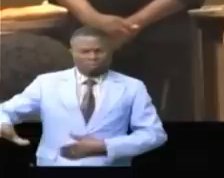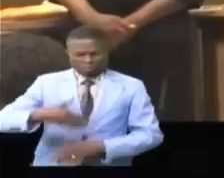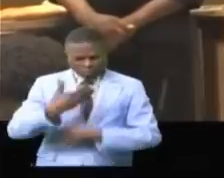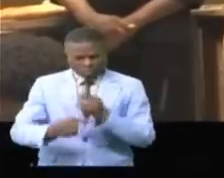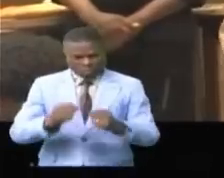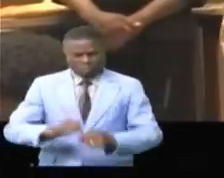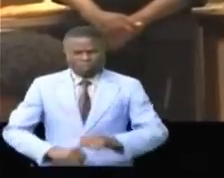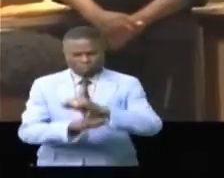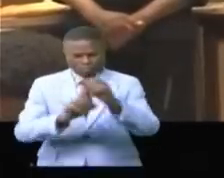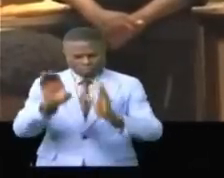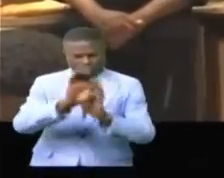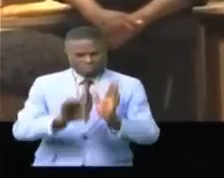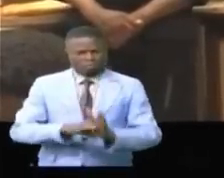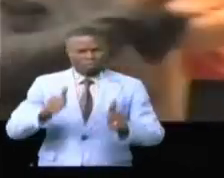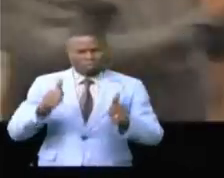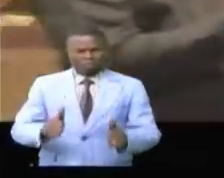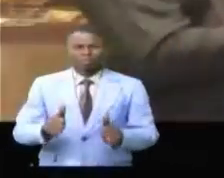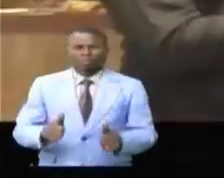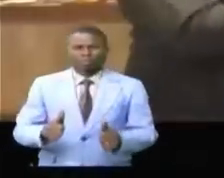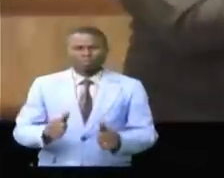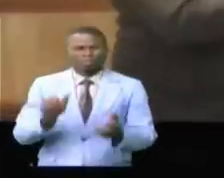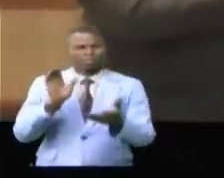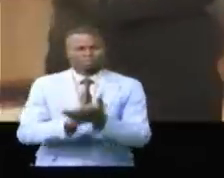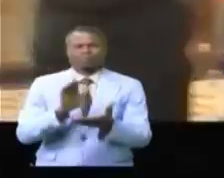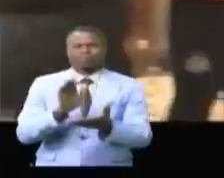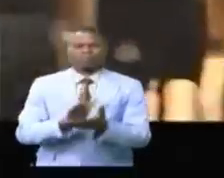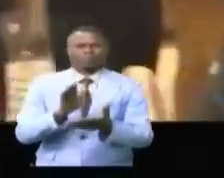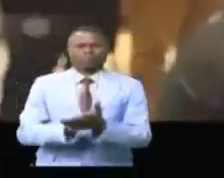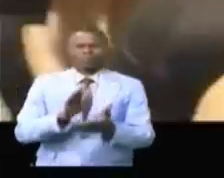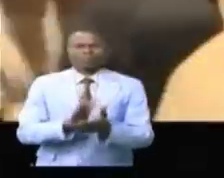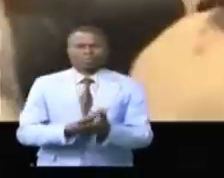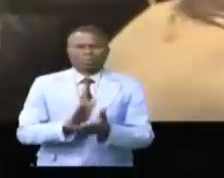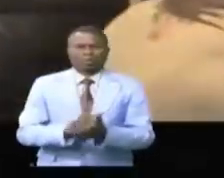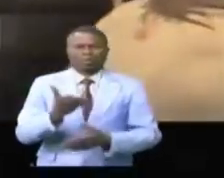vous mettre dans des conditions professionnelles.